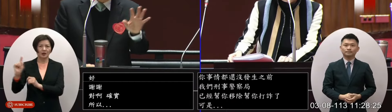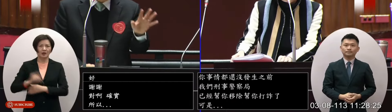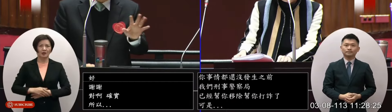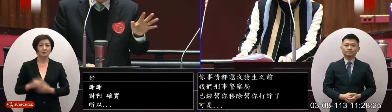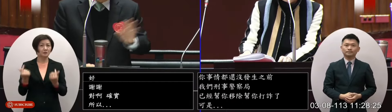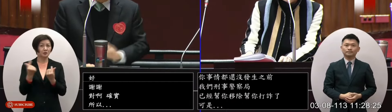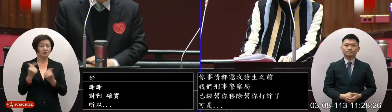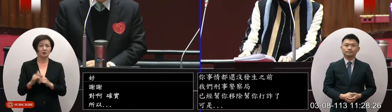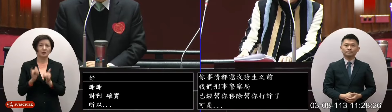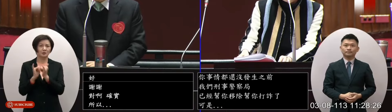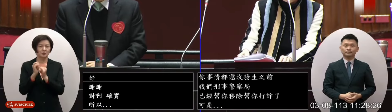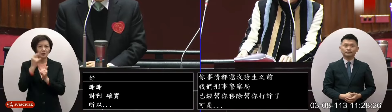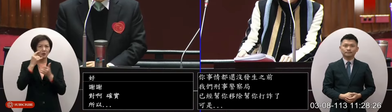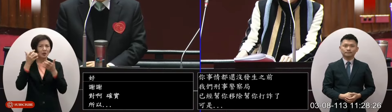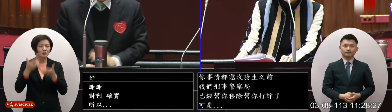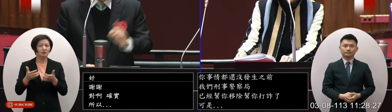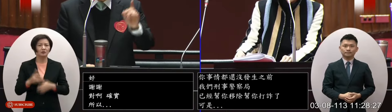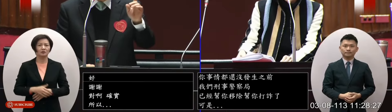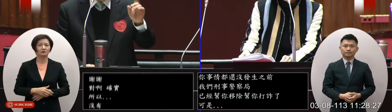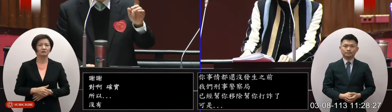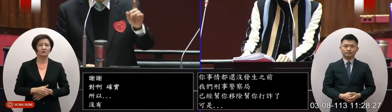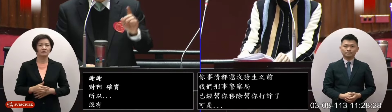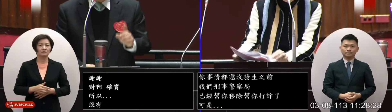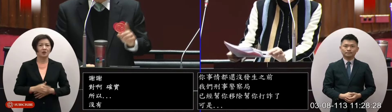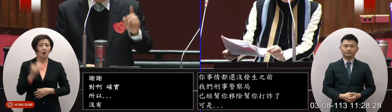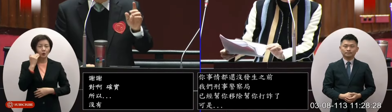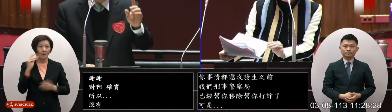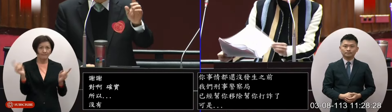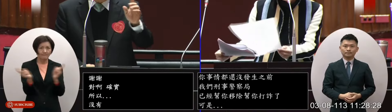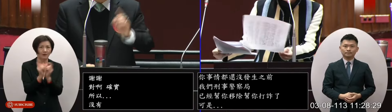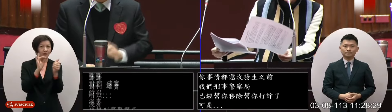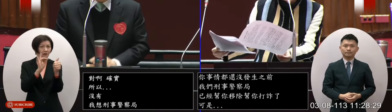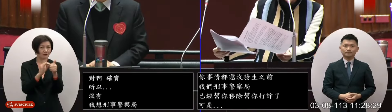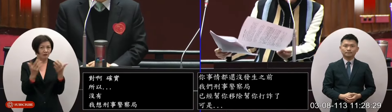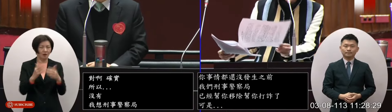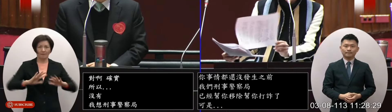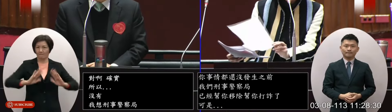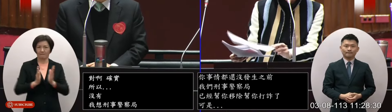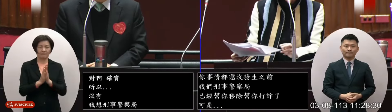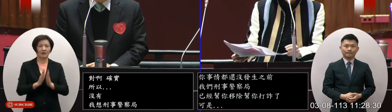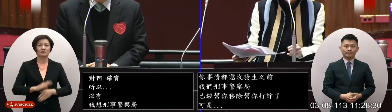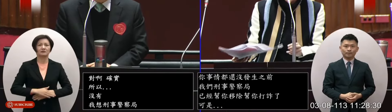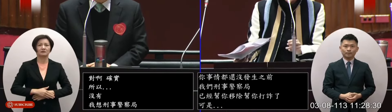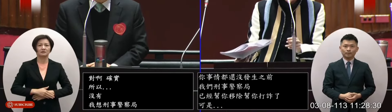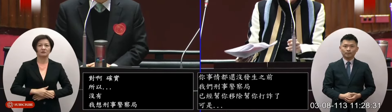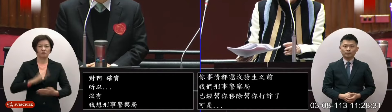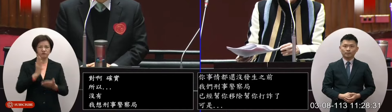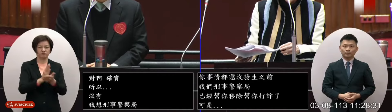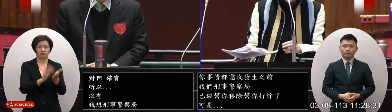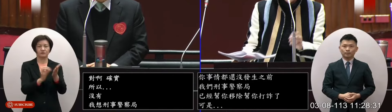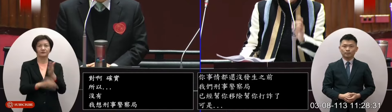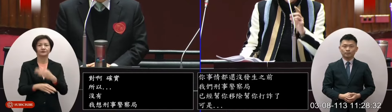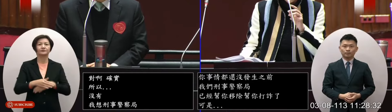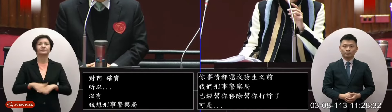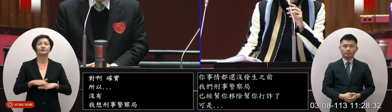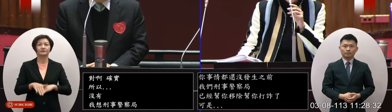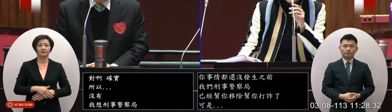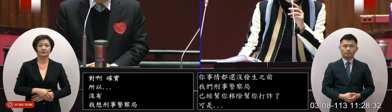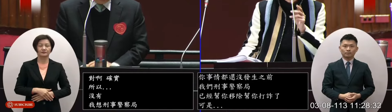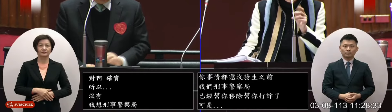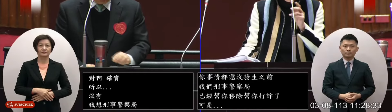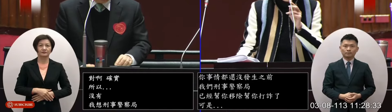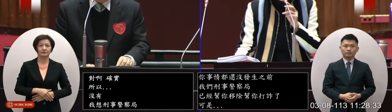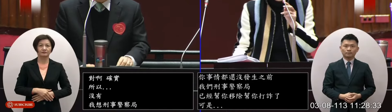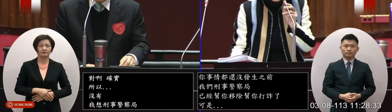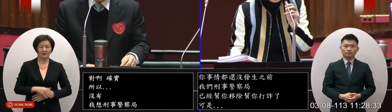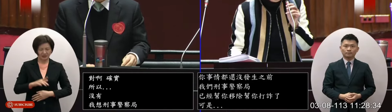这个社会关注的这个人士呢，都在碰到这个情况，就会在第一时点上来让他下架，但是。